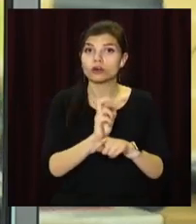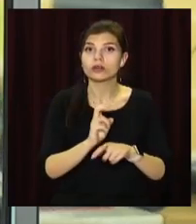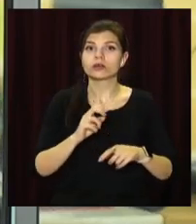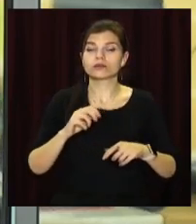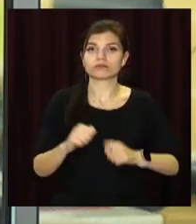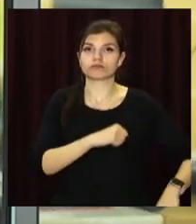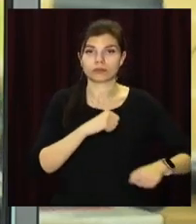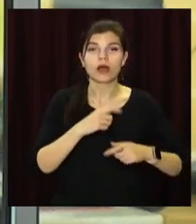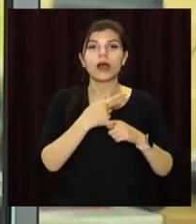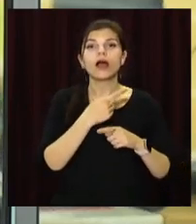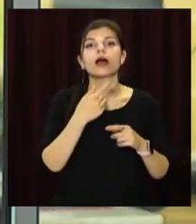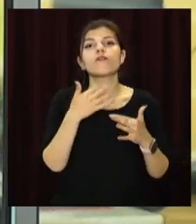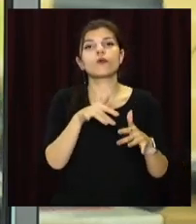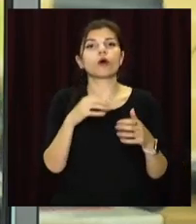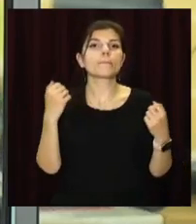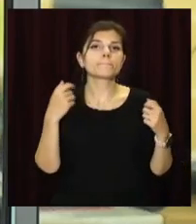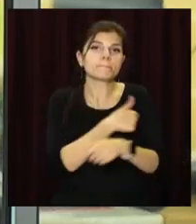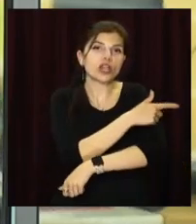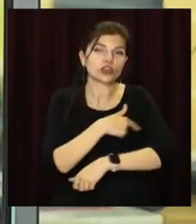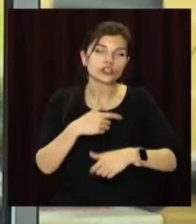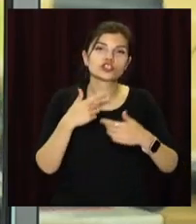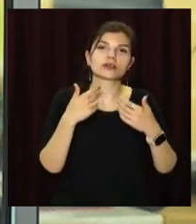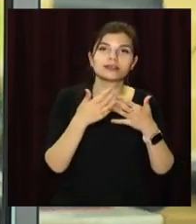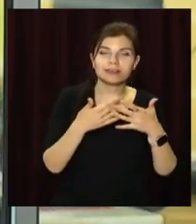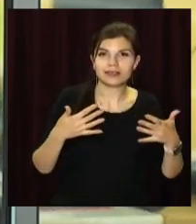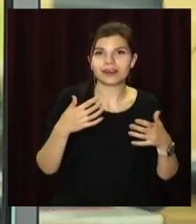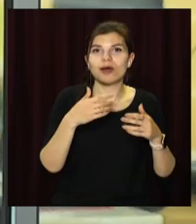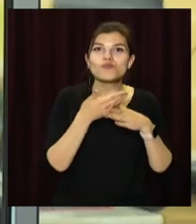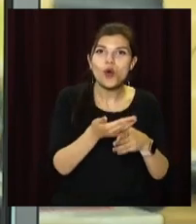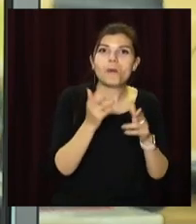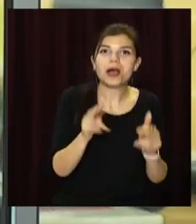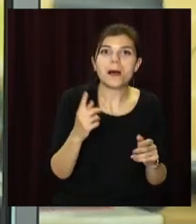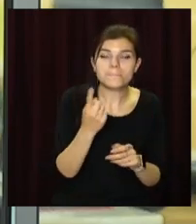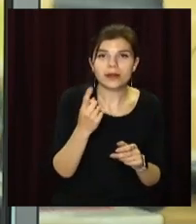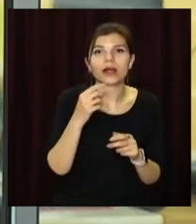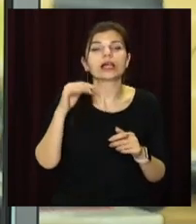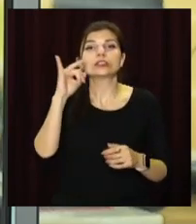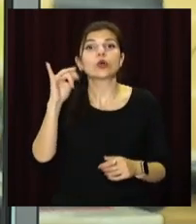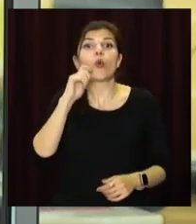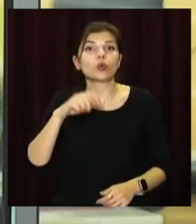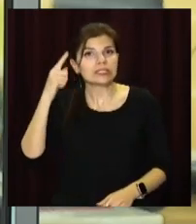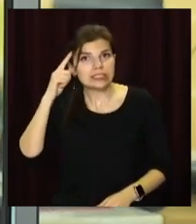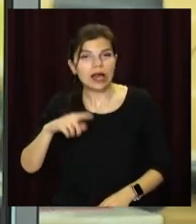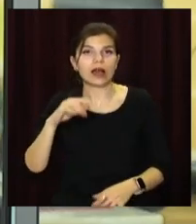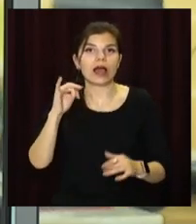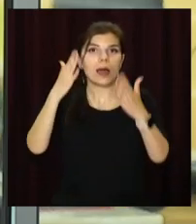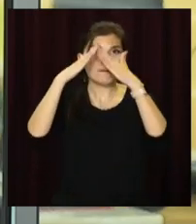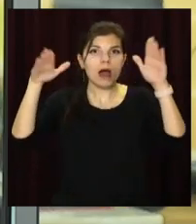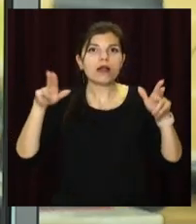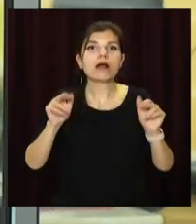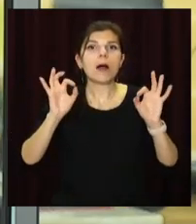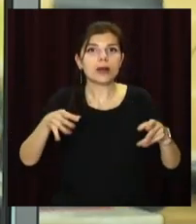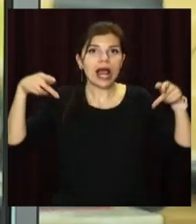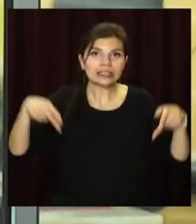всеукраїнського конкурсу. На ньому школярі ходили строєм, надавали домедичну допомогу, розбивали наметове містечко та демонстрували